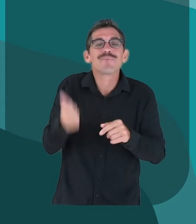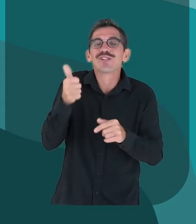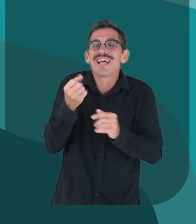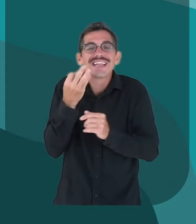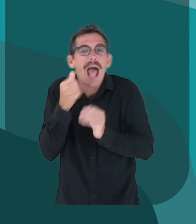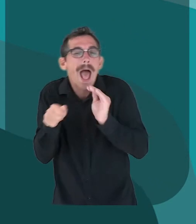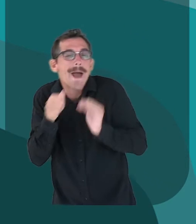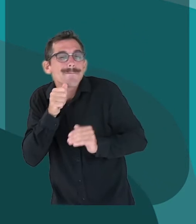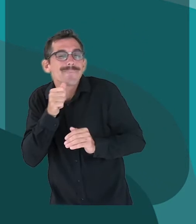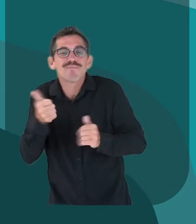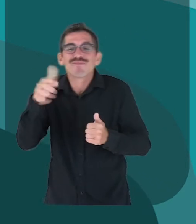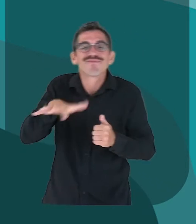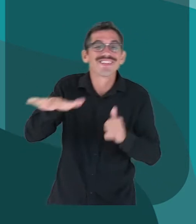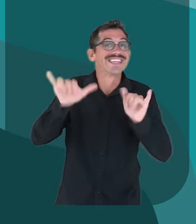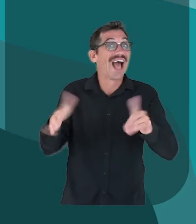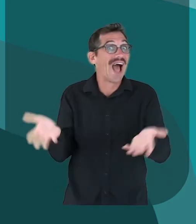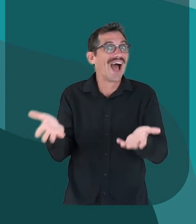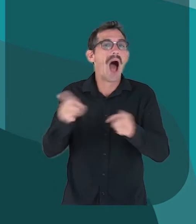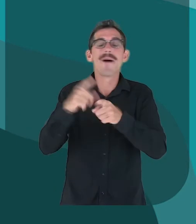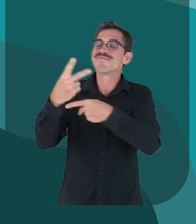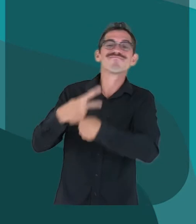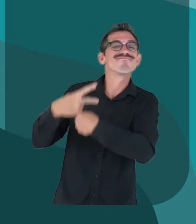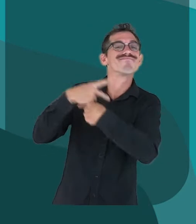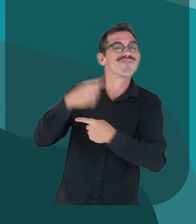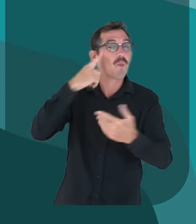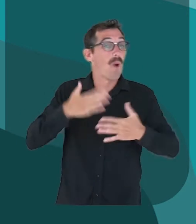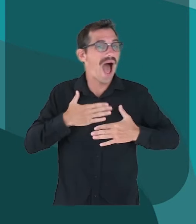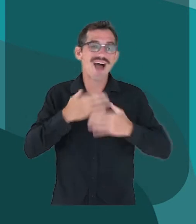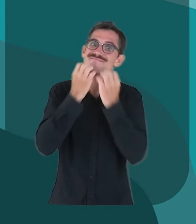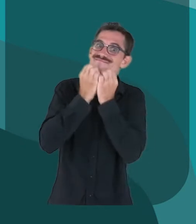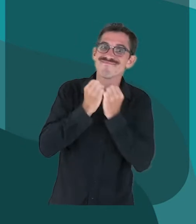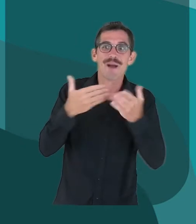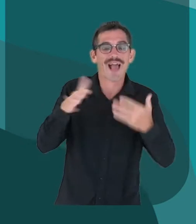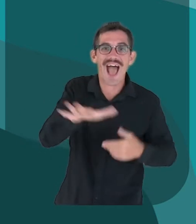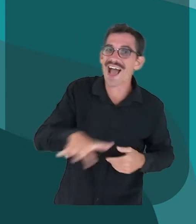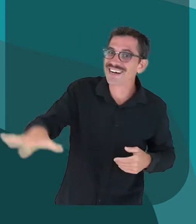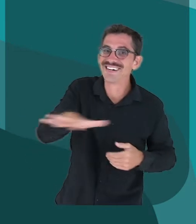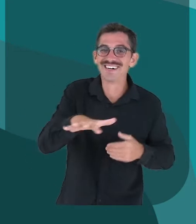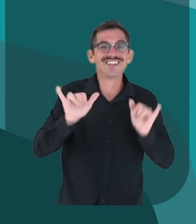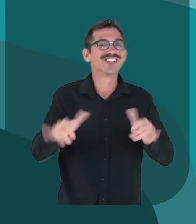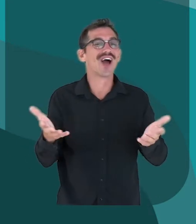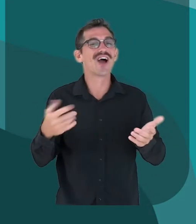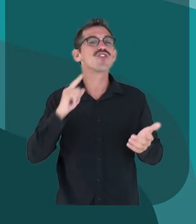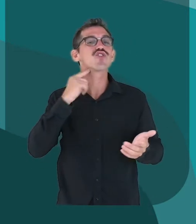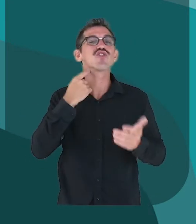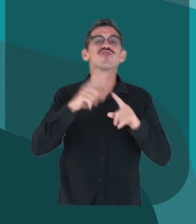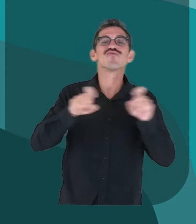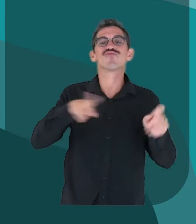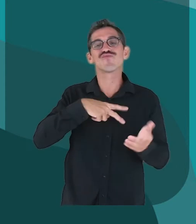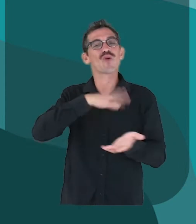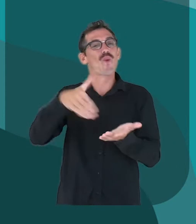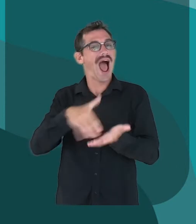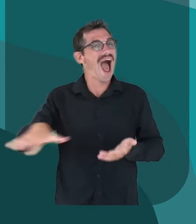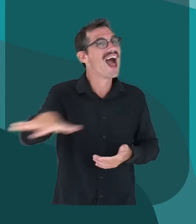sortir dans un lieu qui était plus intime. Aussi, fait que c'était autant thérapeutique à ce niveau-là, d'avoir ce genre de petit privilège-là que d'avoir mon petit espace